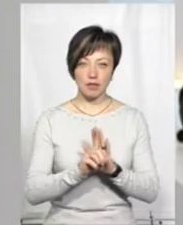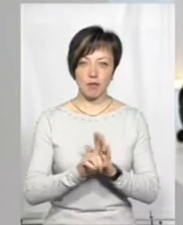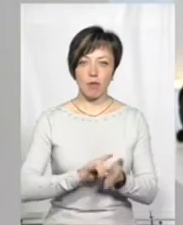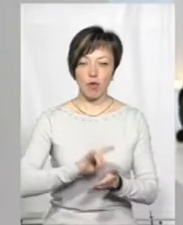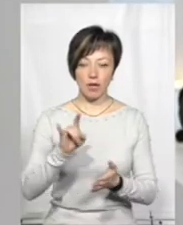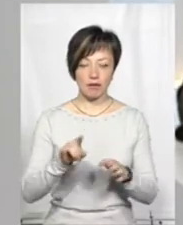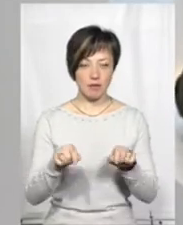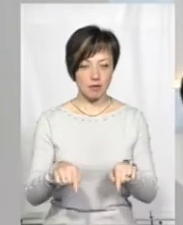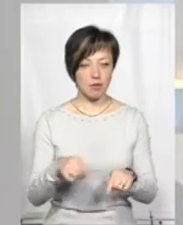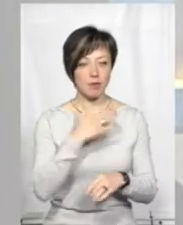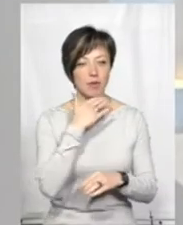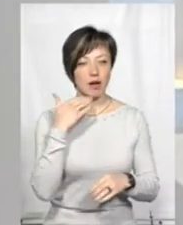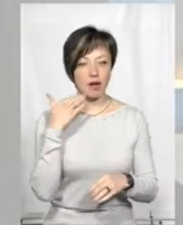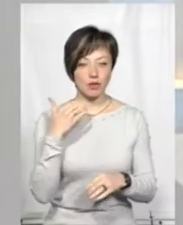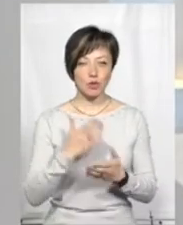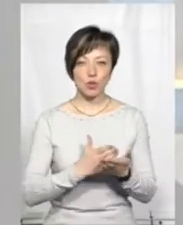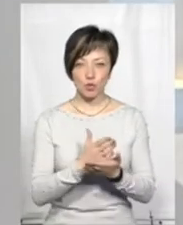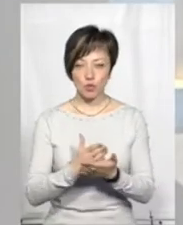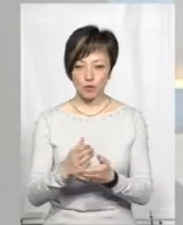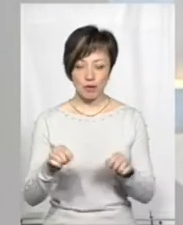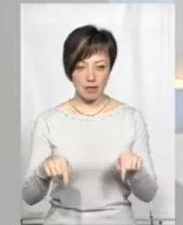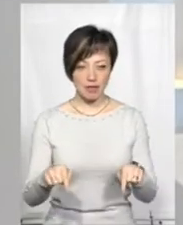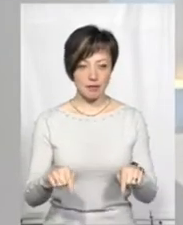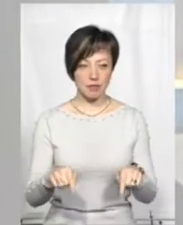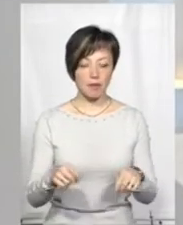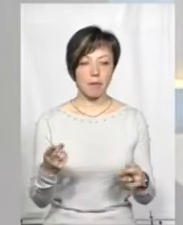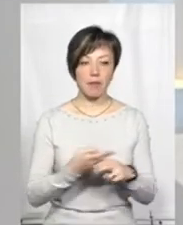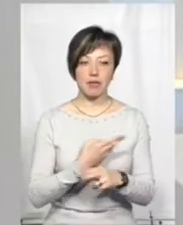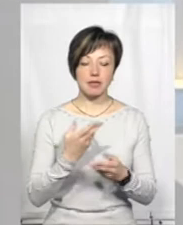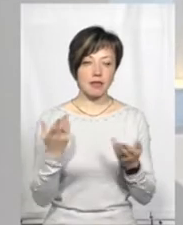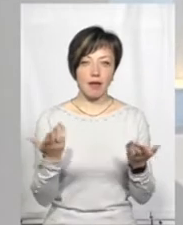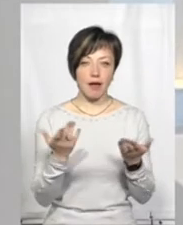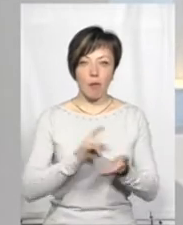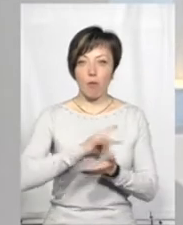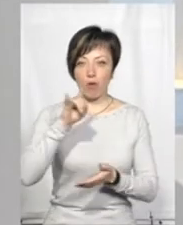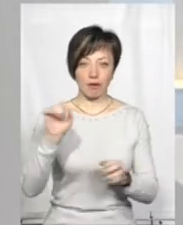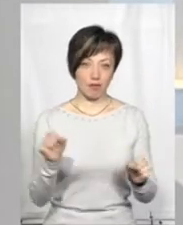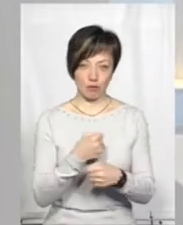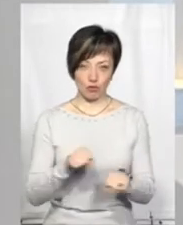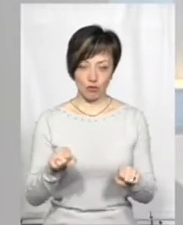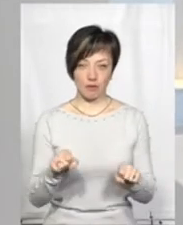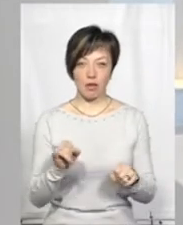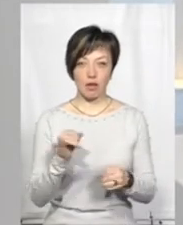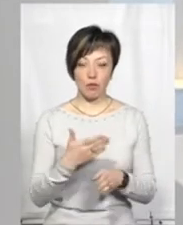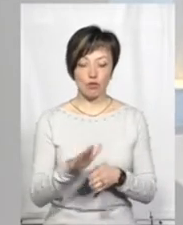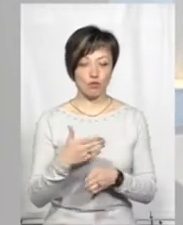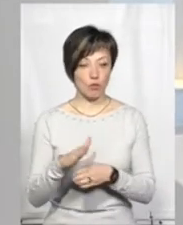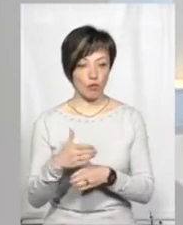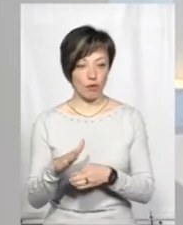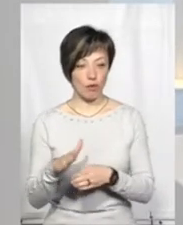землі, тому там багато служб на землі, без яких політ неможливий. І